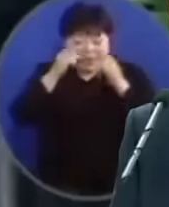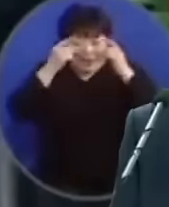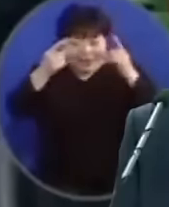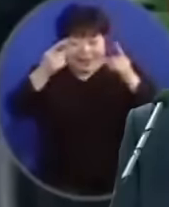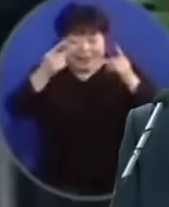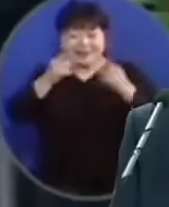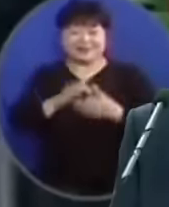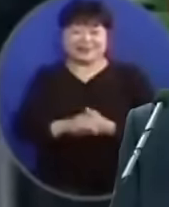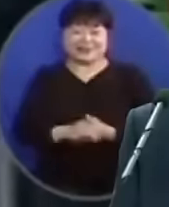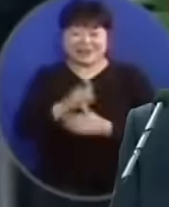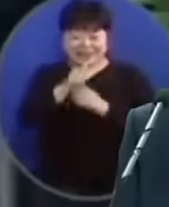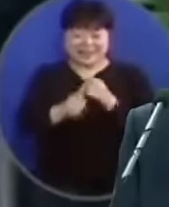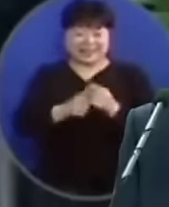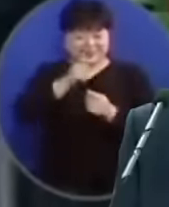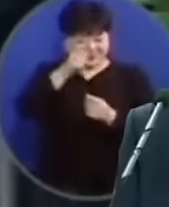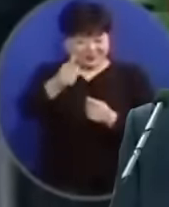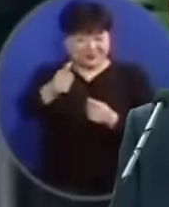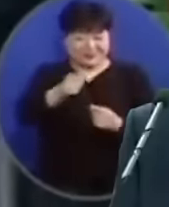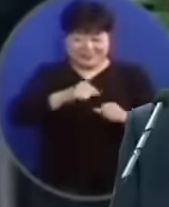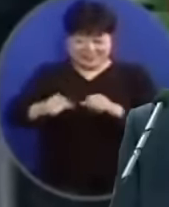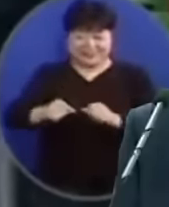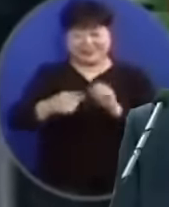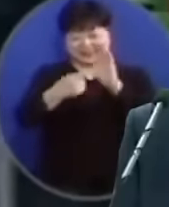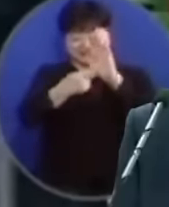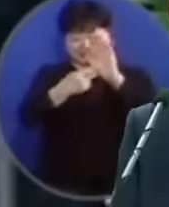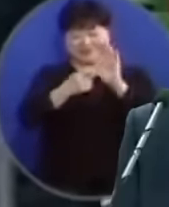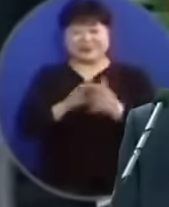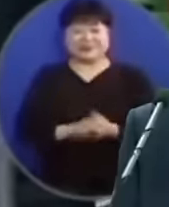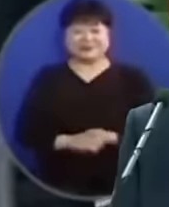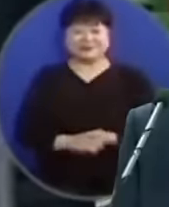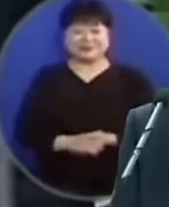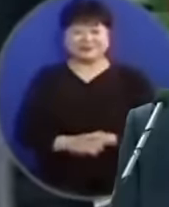깨달아야 하나님의 역사를 나타낼 수 있는 것입니다.